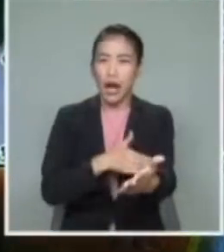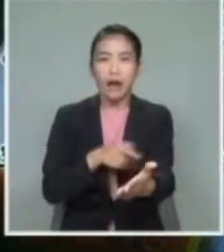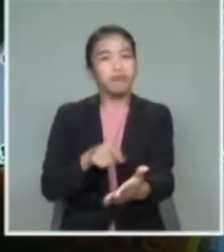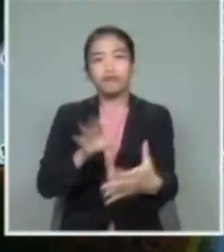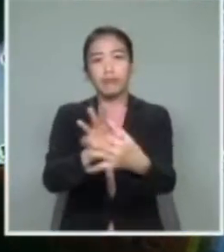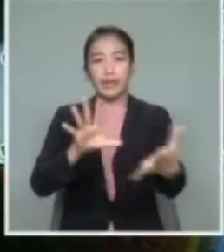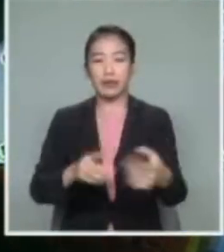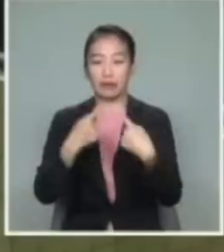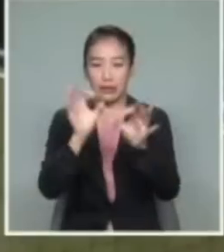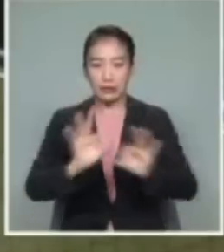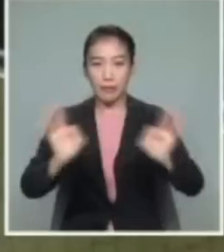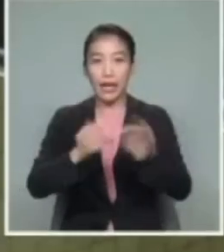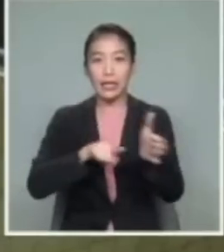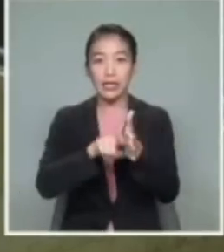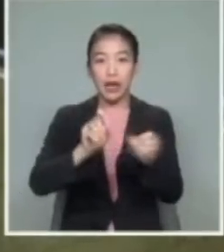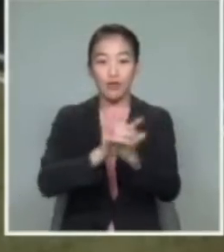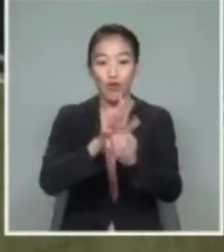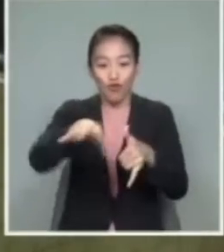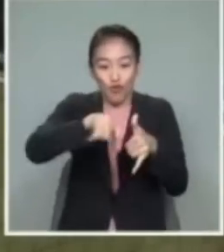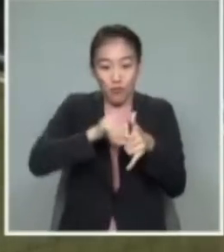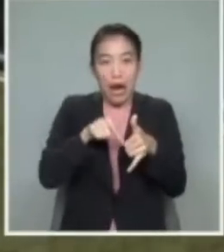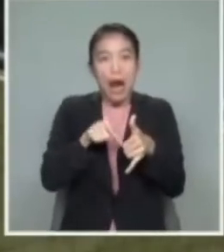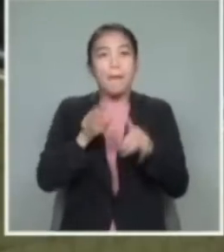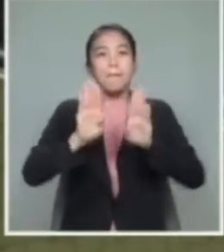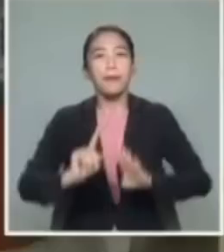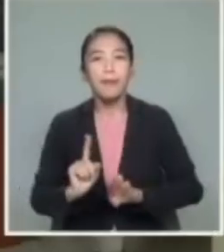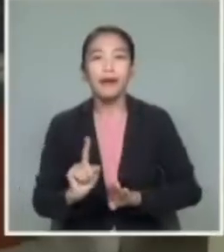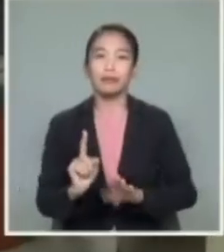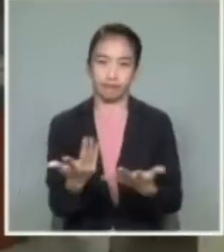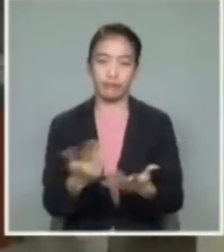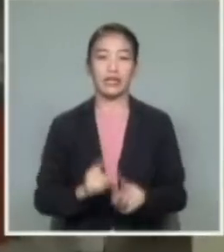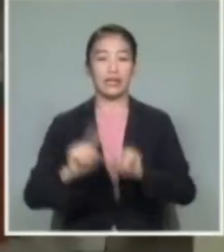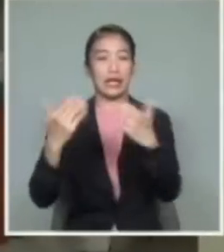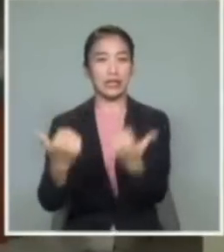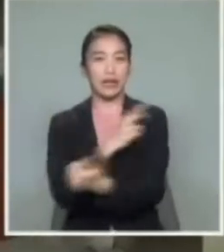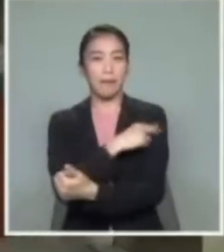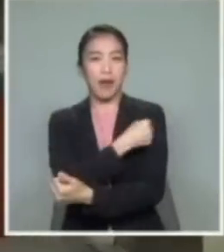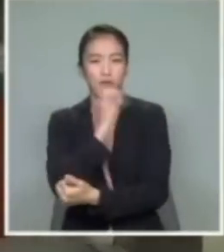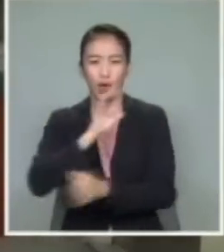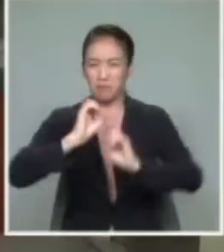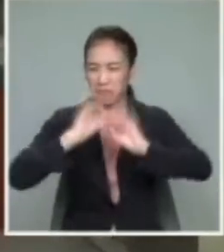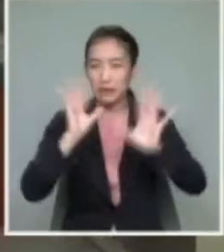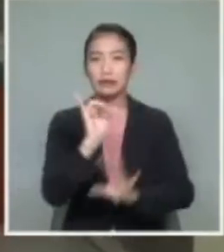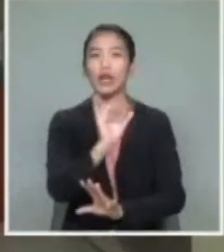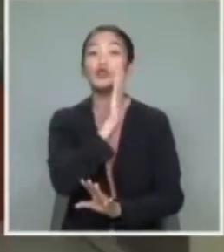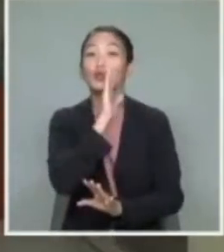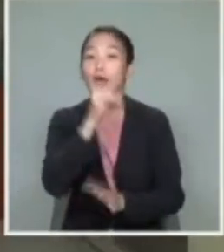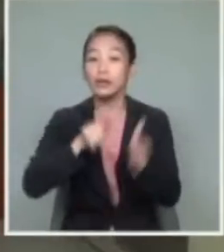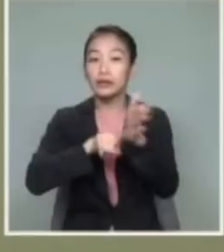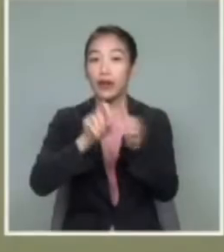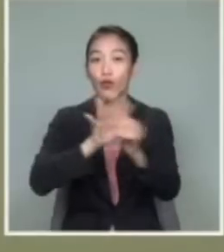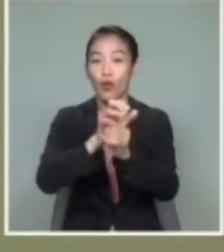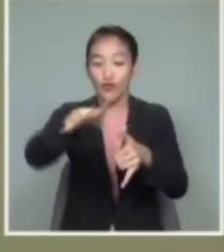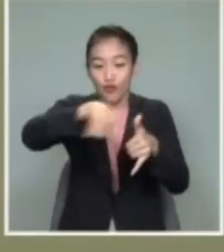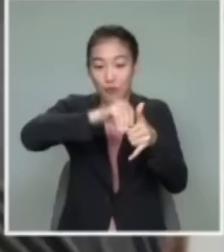ได้รับเชื้อทางการแพทย์ยังไม่มีข้อมูลที่แน่ชัดของปัจจัยใดที่ส่งผลให้เชื้อเมื่อเข้าสู่ร่างกายแล้วทำให้แต่ละ